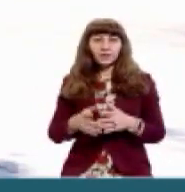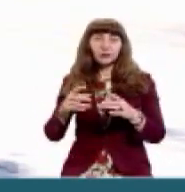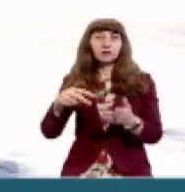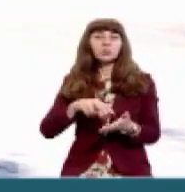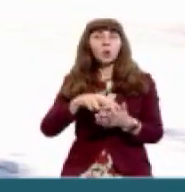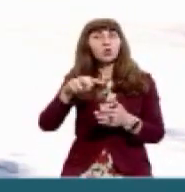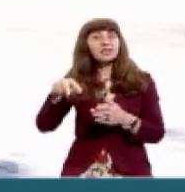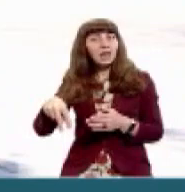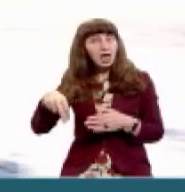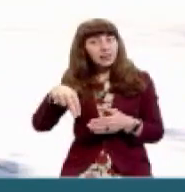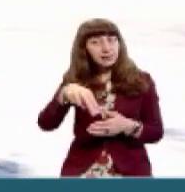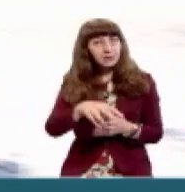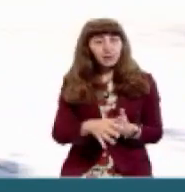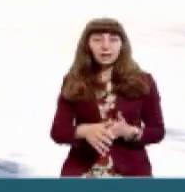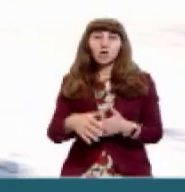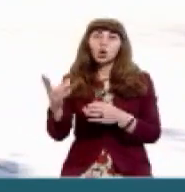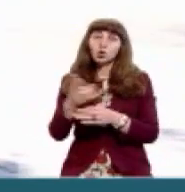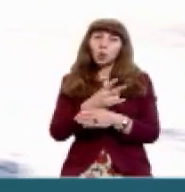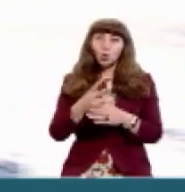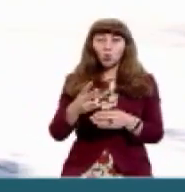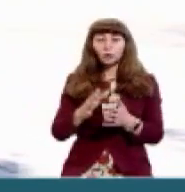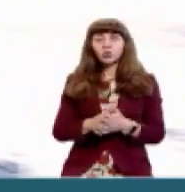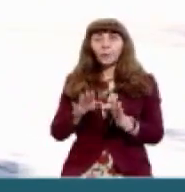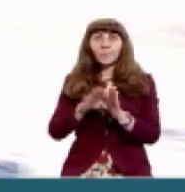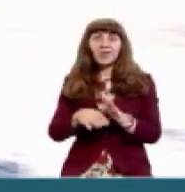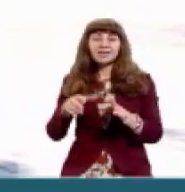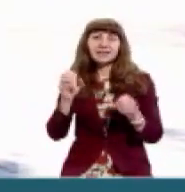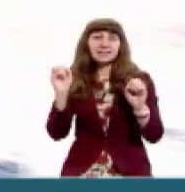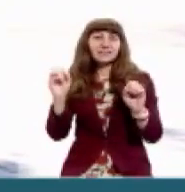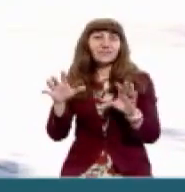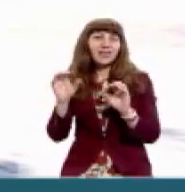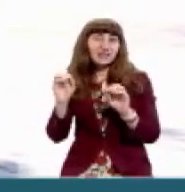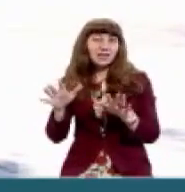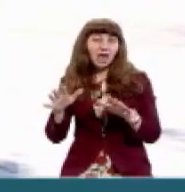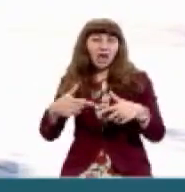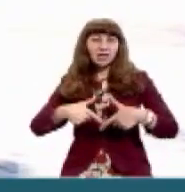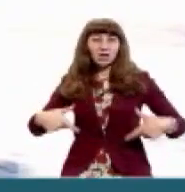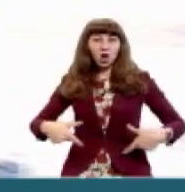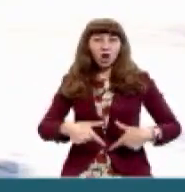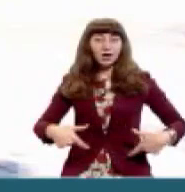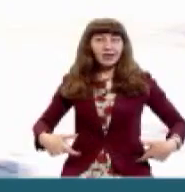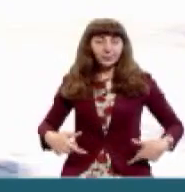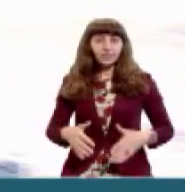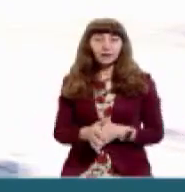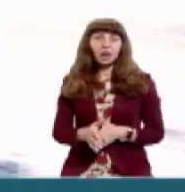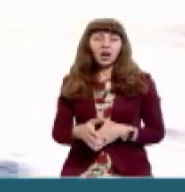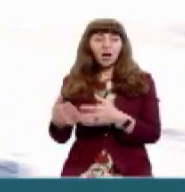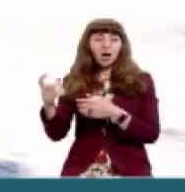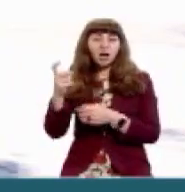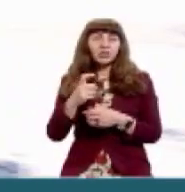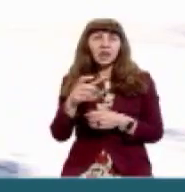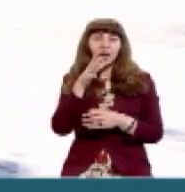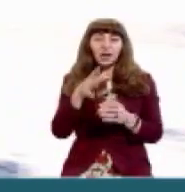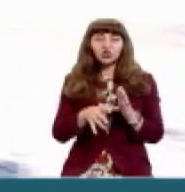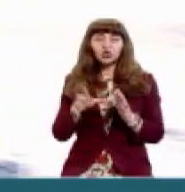транспортном средстве, передвигаться в темное время суток без светоотражающих элементов. При этом водители электроскутеров